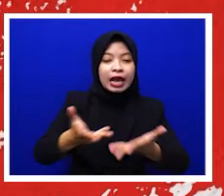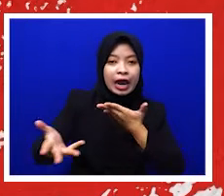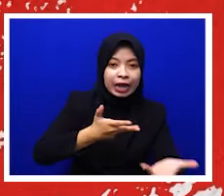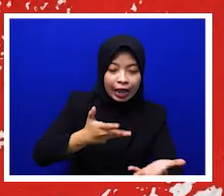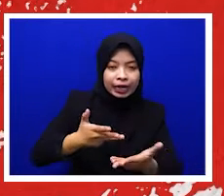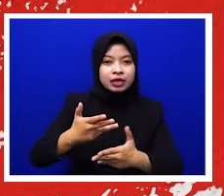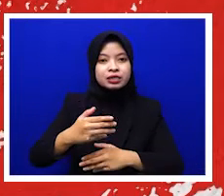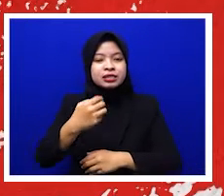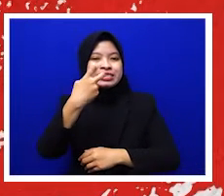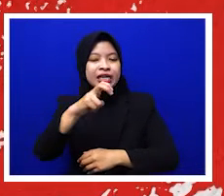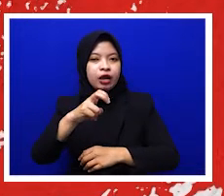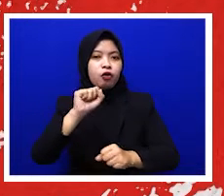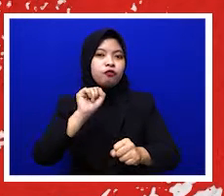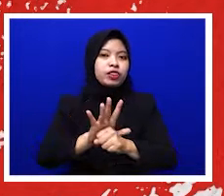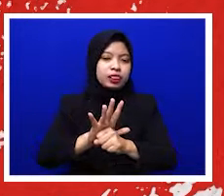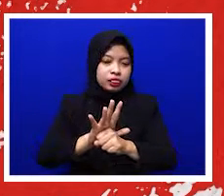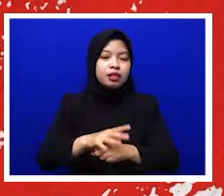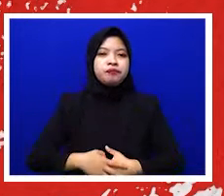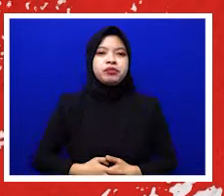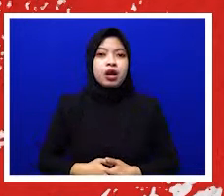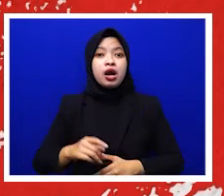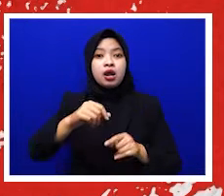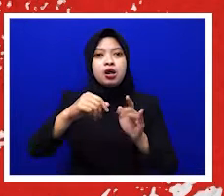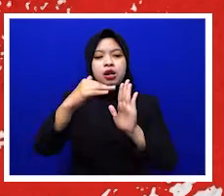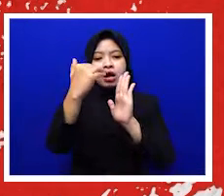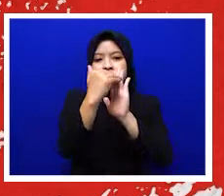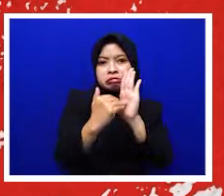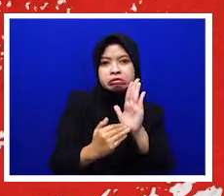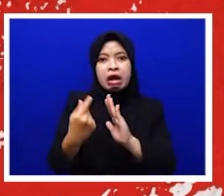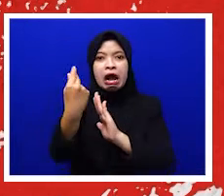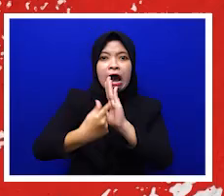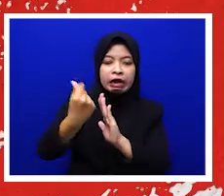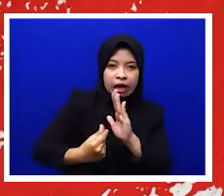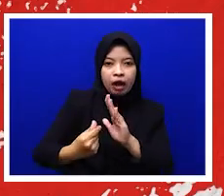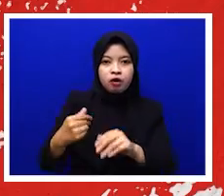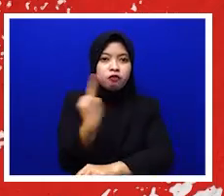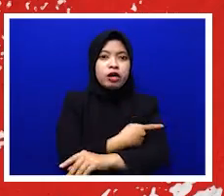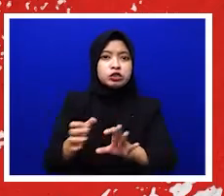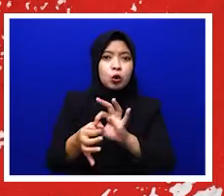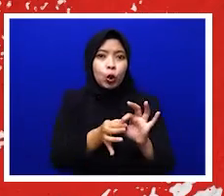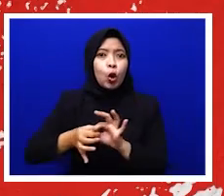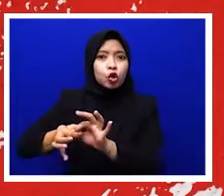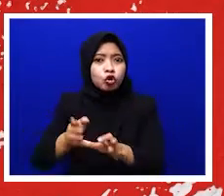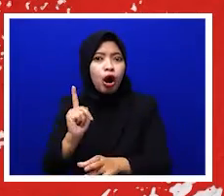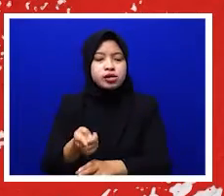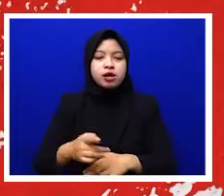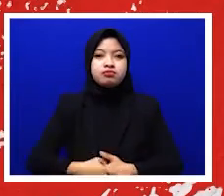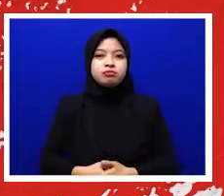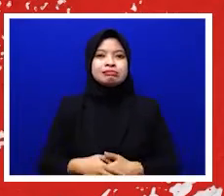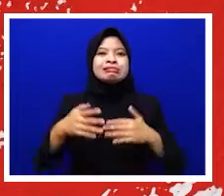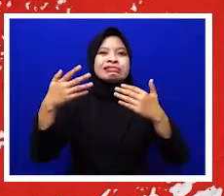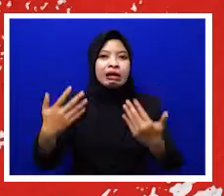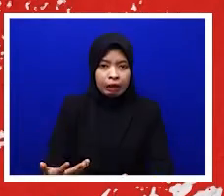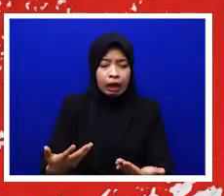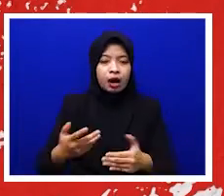check-up COVID-19. Pada pamflet tersebut tertulis daftar harga paket vaksinasi gotong royong atau VGR.